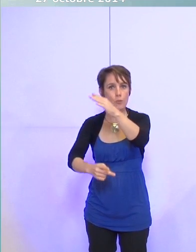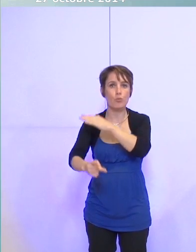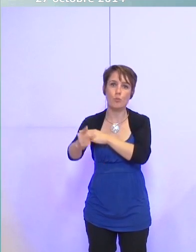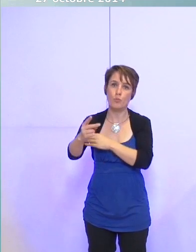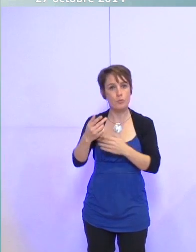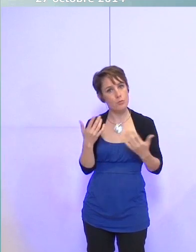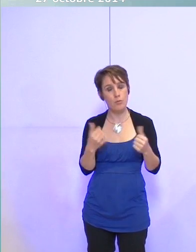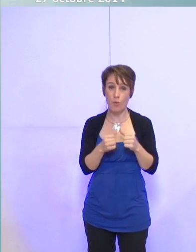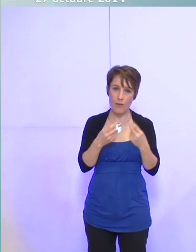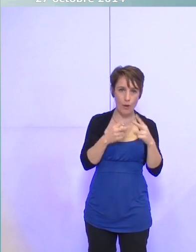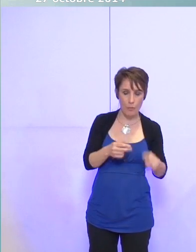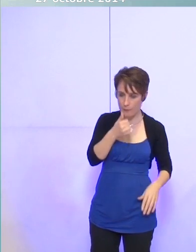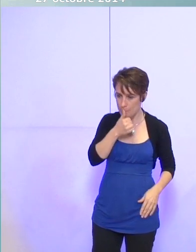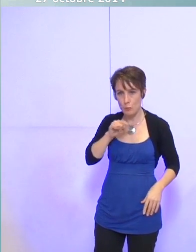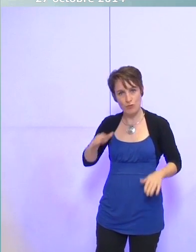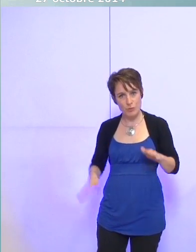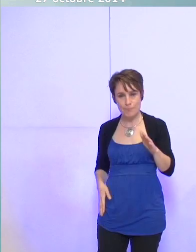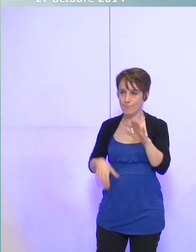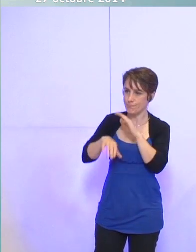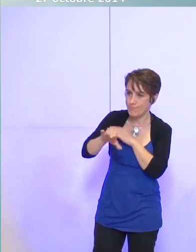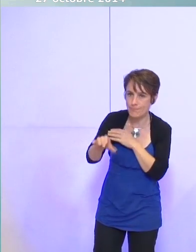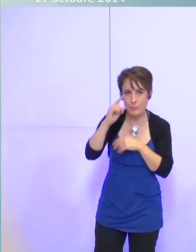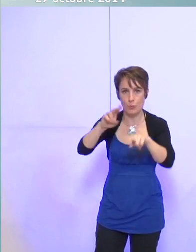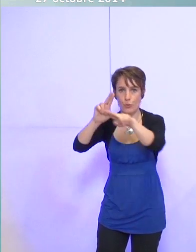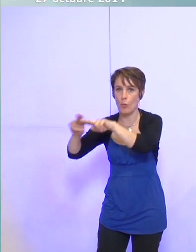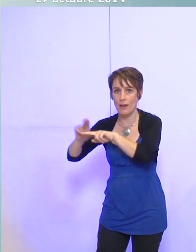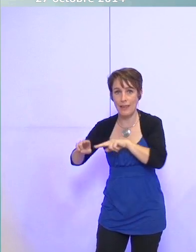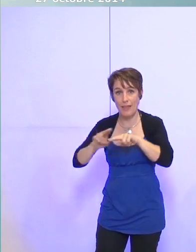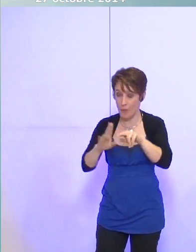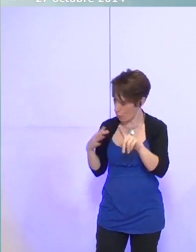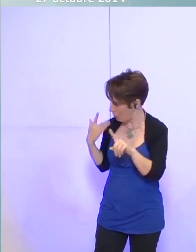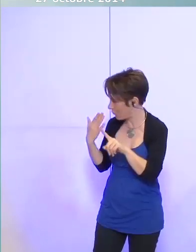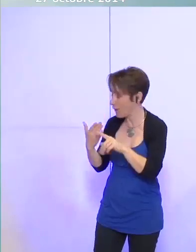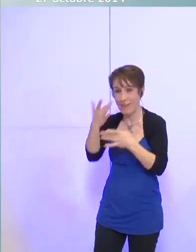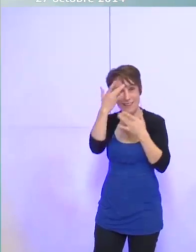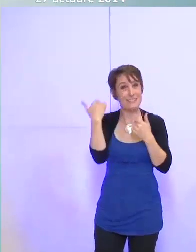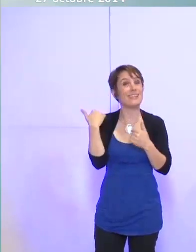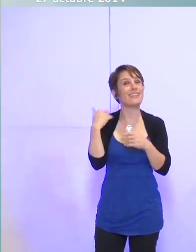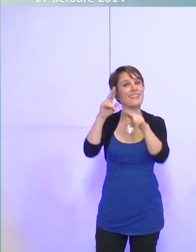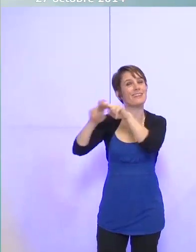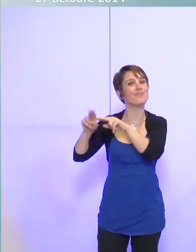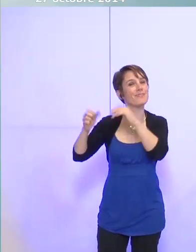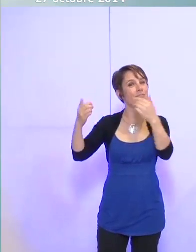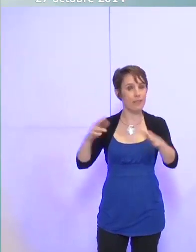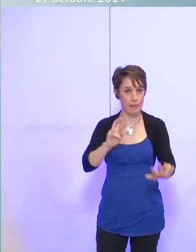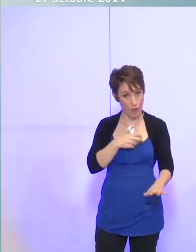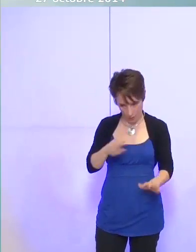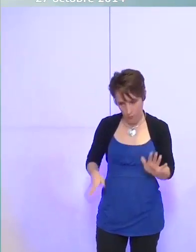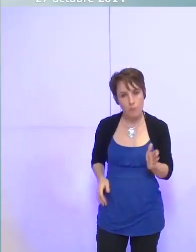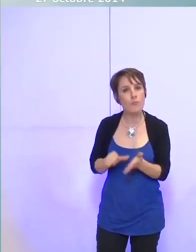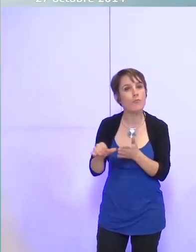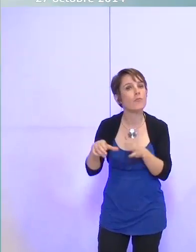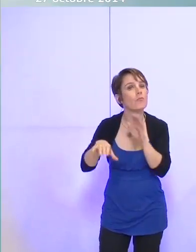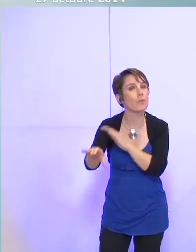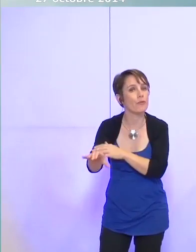la prochaine tranche des travaux de rénovation achevée cet été. L'année 2008 voit le